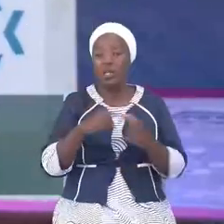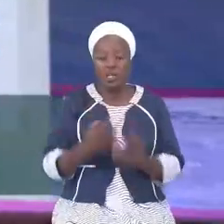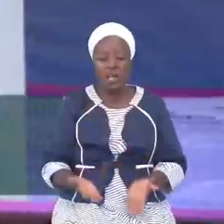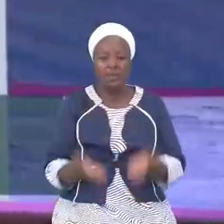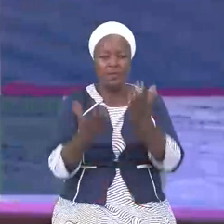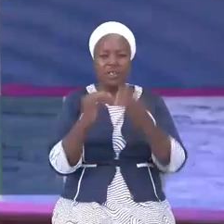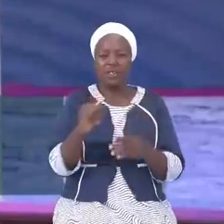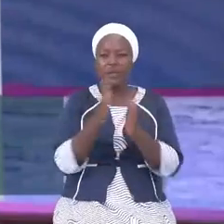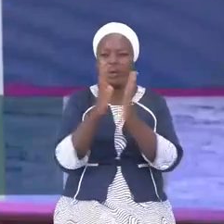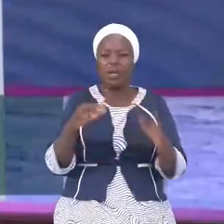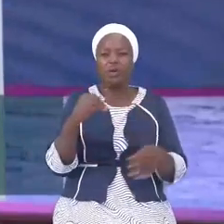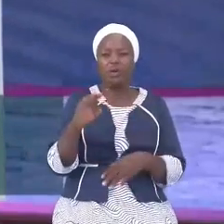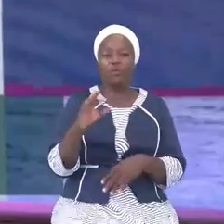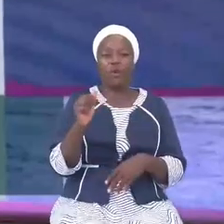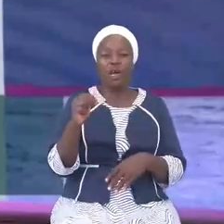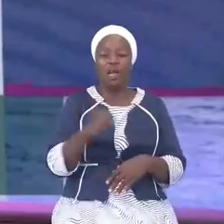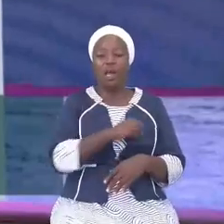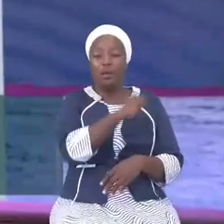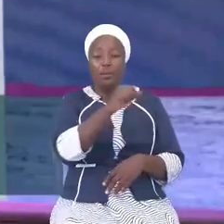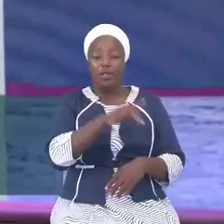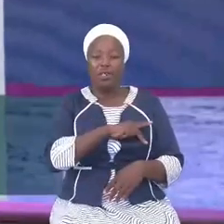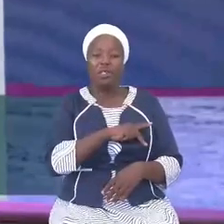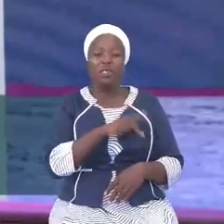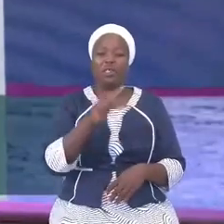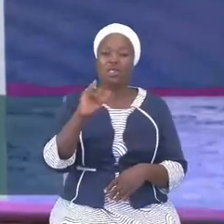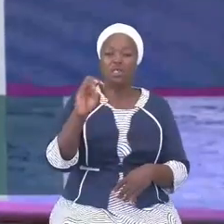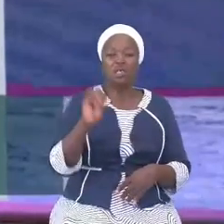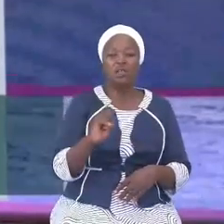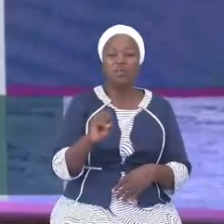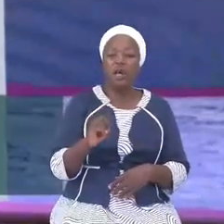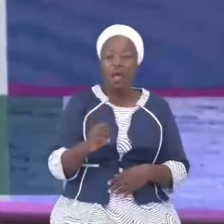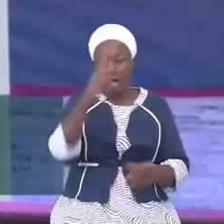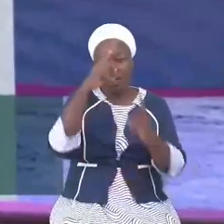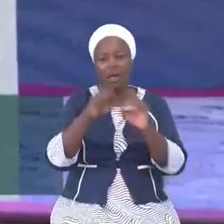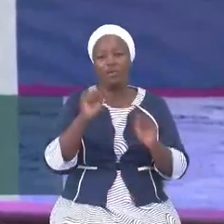d'élévation d'un serviteur reconnaissant et consentant.